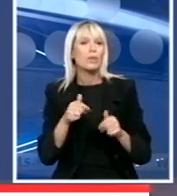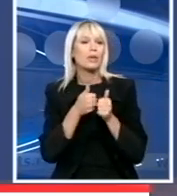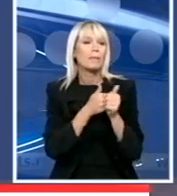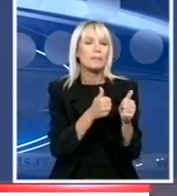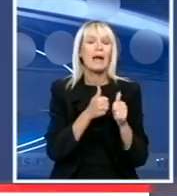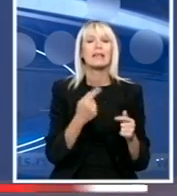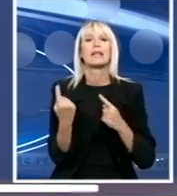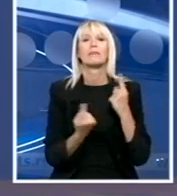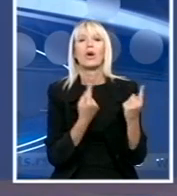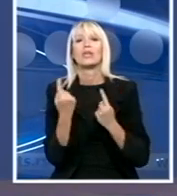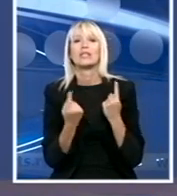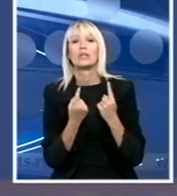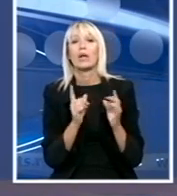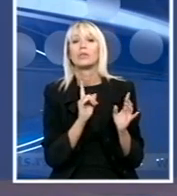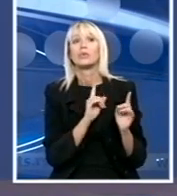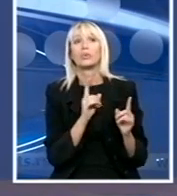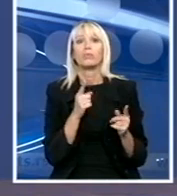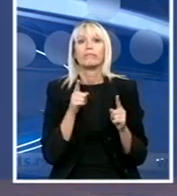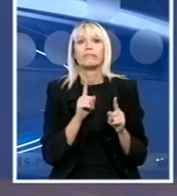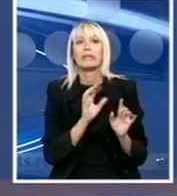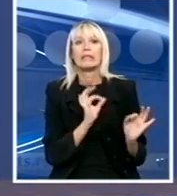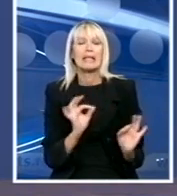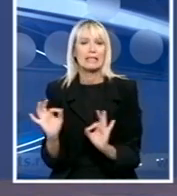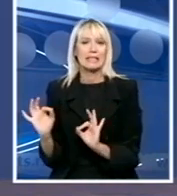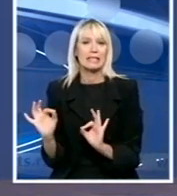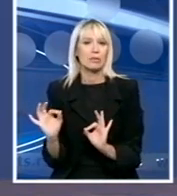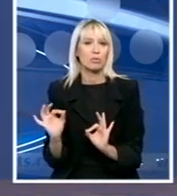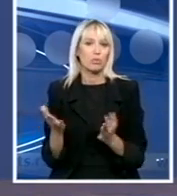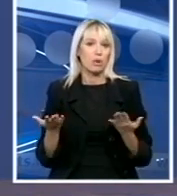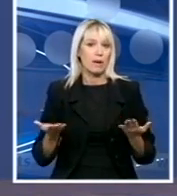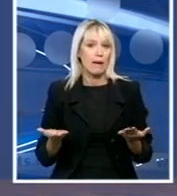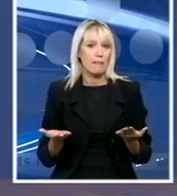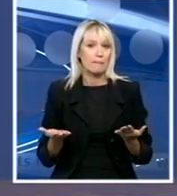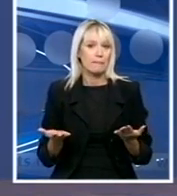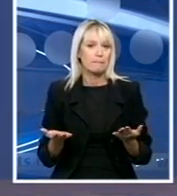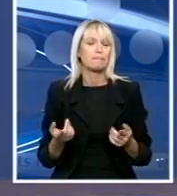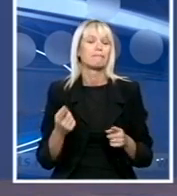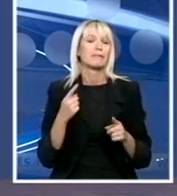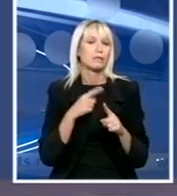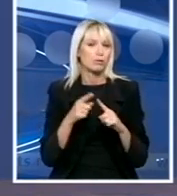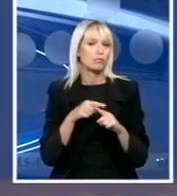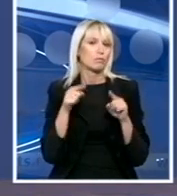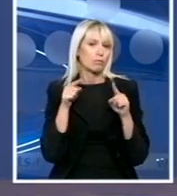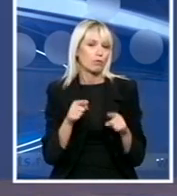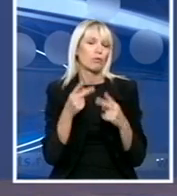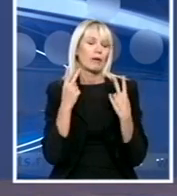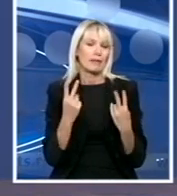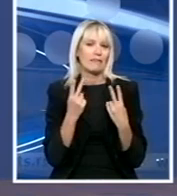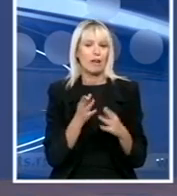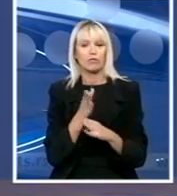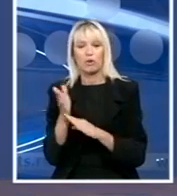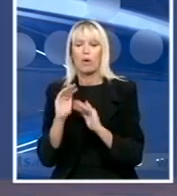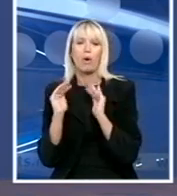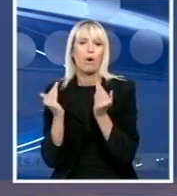situaciju koja je nestabilna zbog toga što je virus tu prisutan i bit će sigurno još dugo, da možemo kontrolisati ukupnu epidemiološku